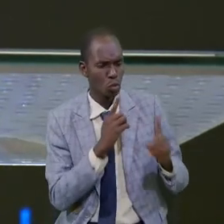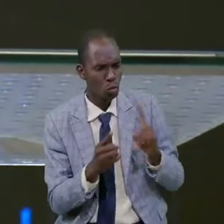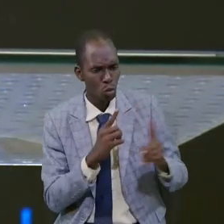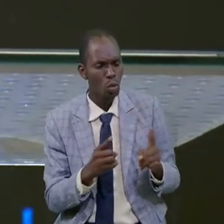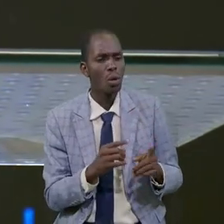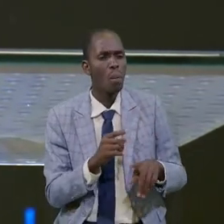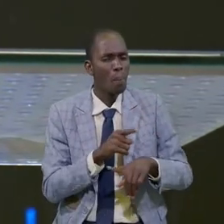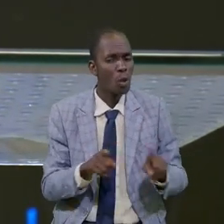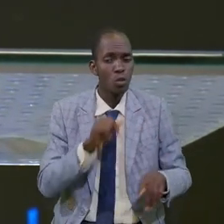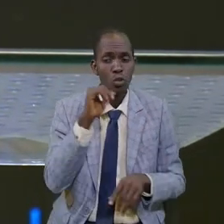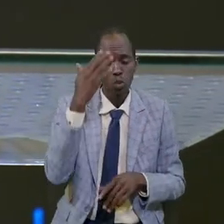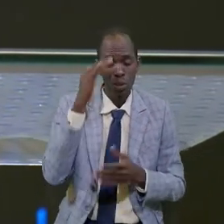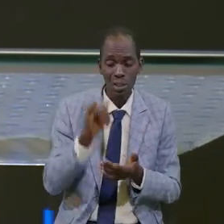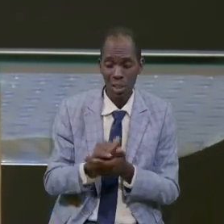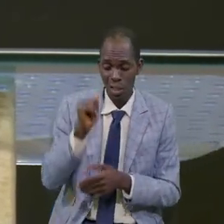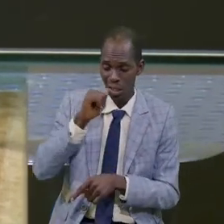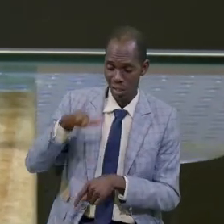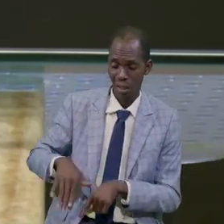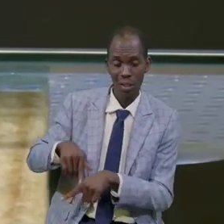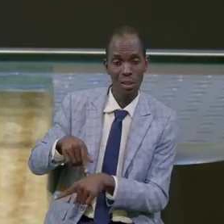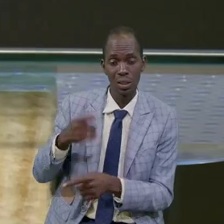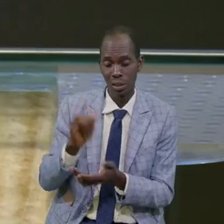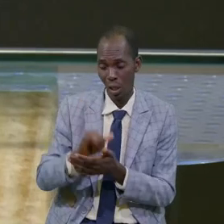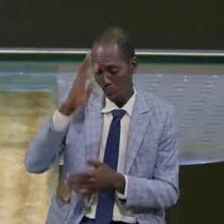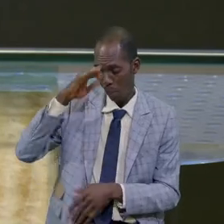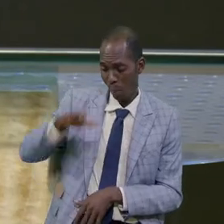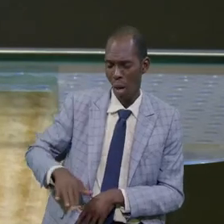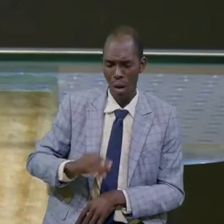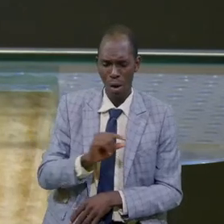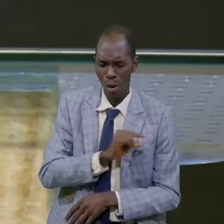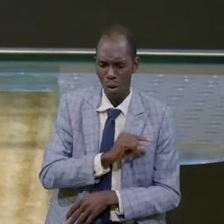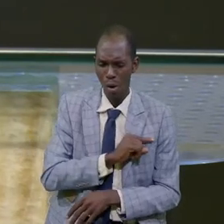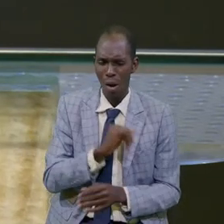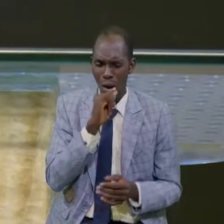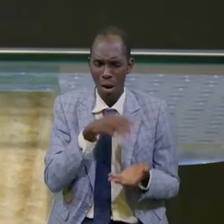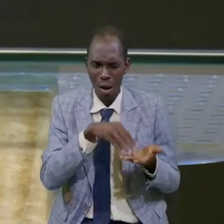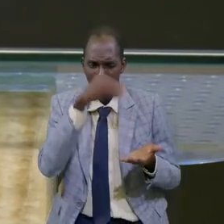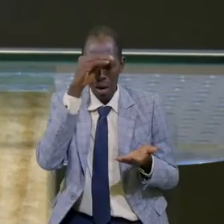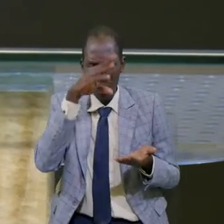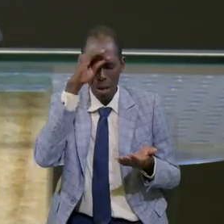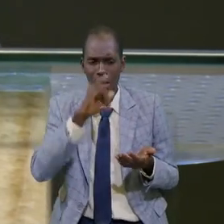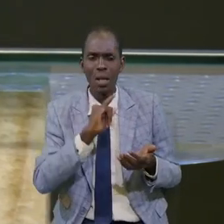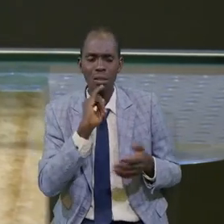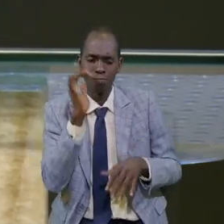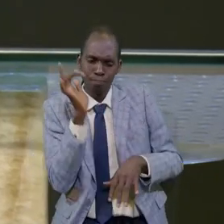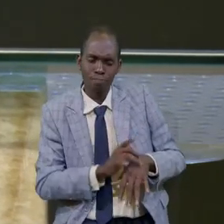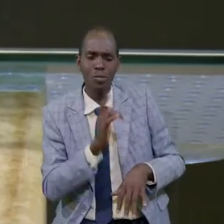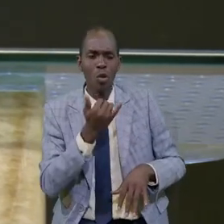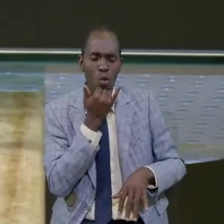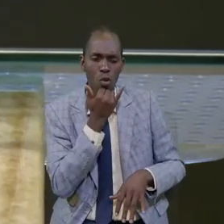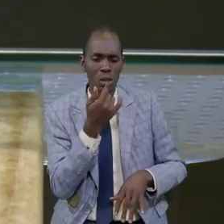la conscience de cette petite fille-là, la conscience de ce garçon-là sera affectée. Et